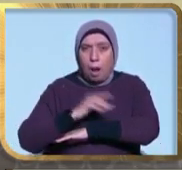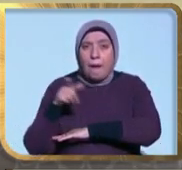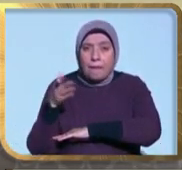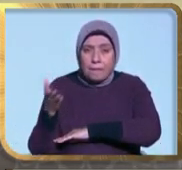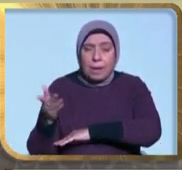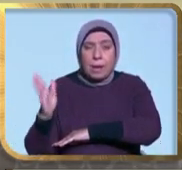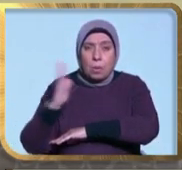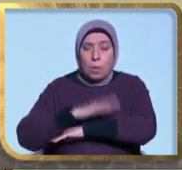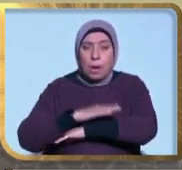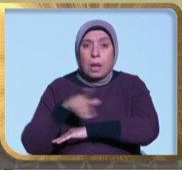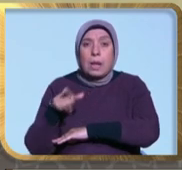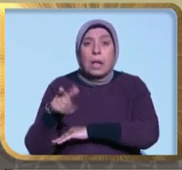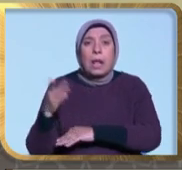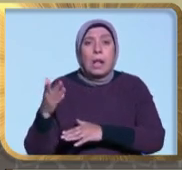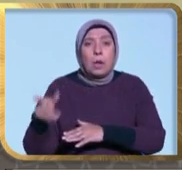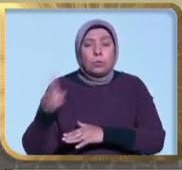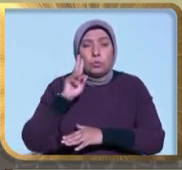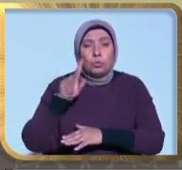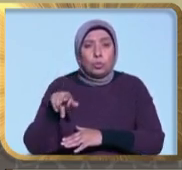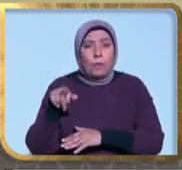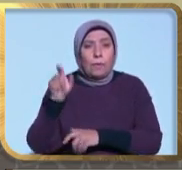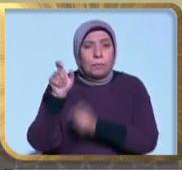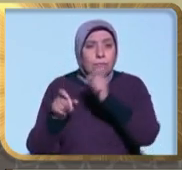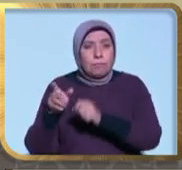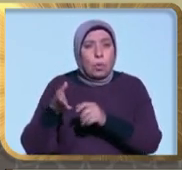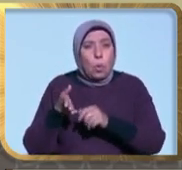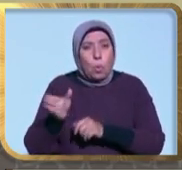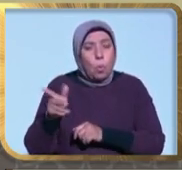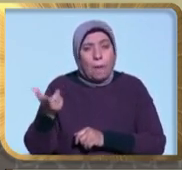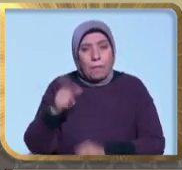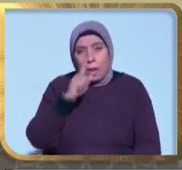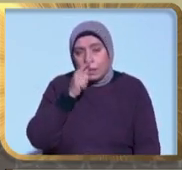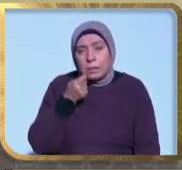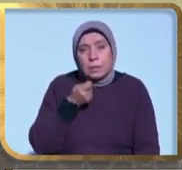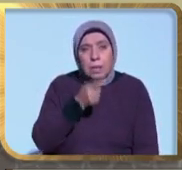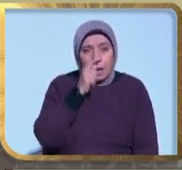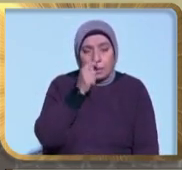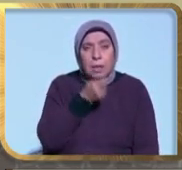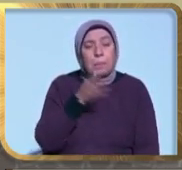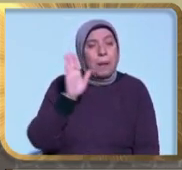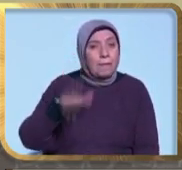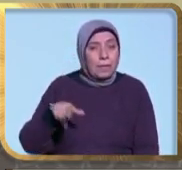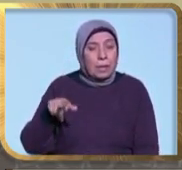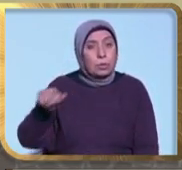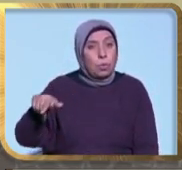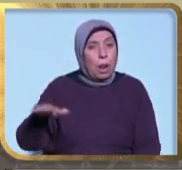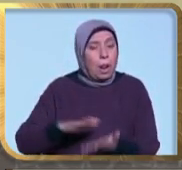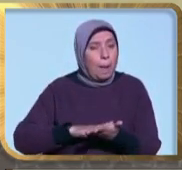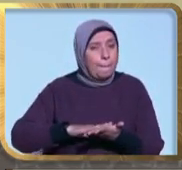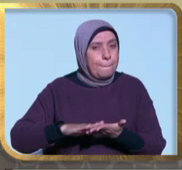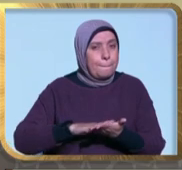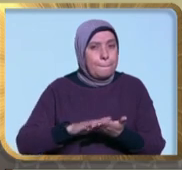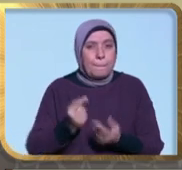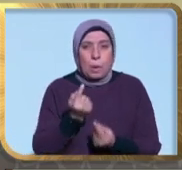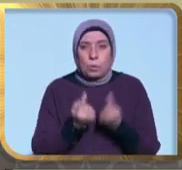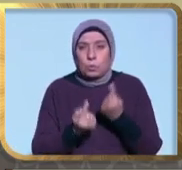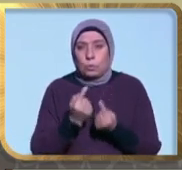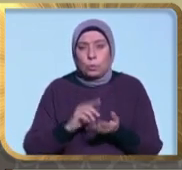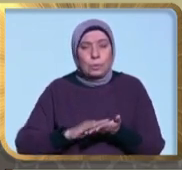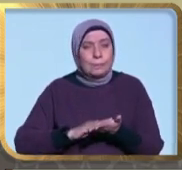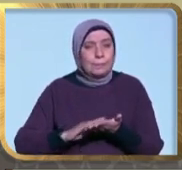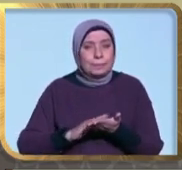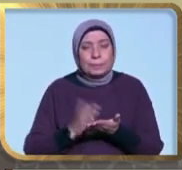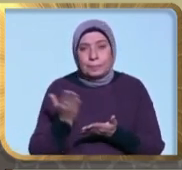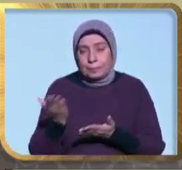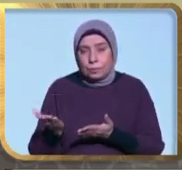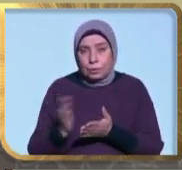اهلكناها هي ظالمه فهي خاويه على